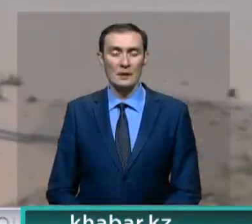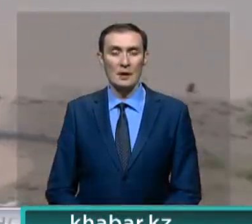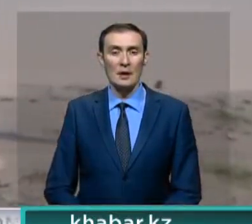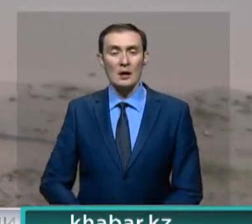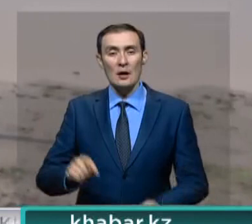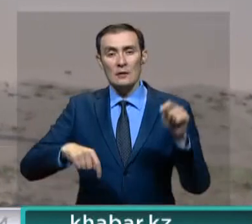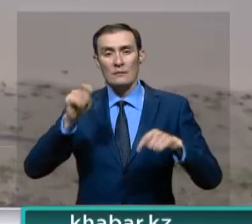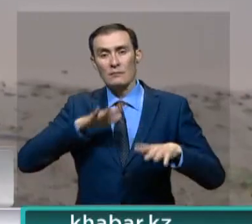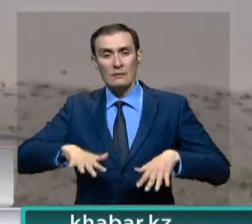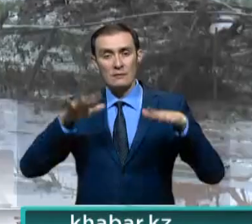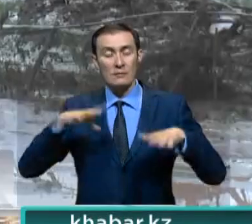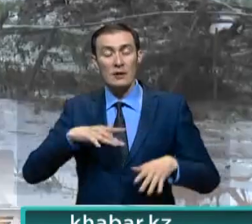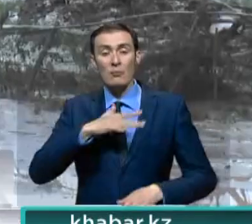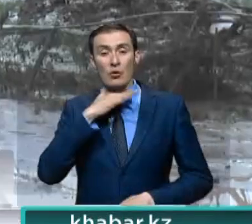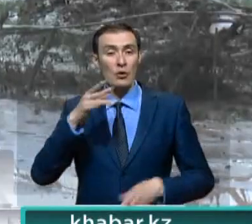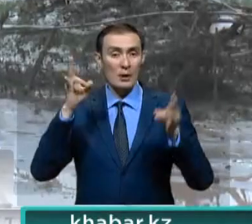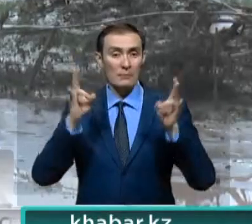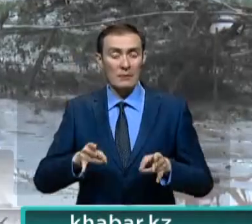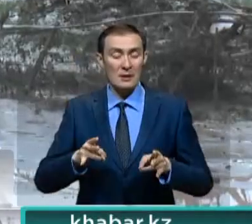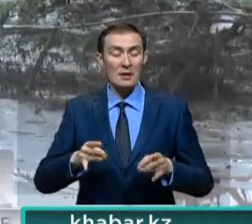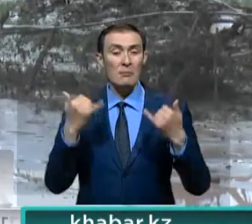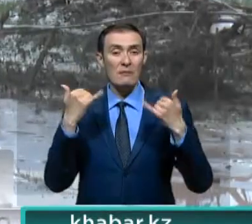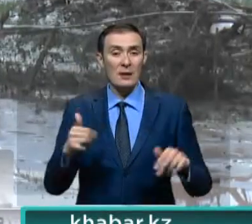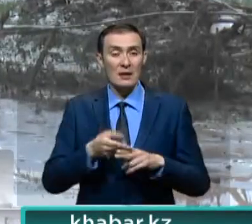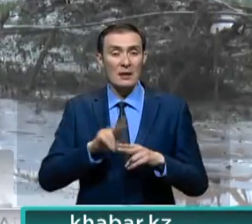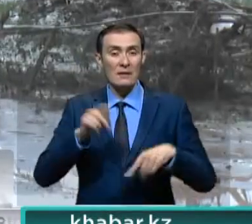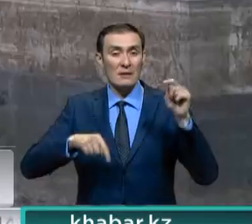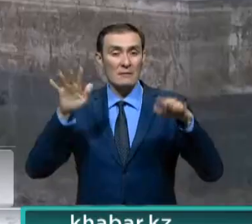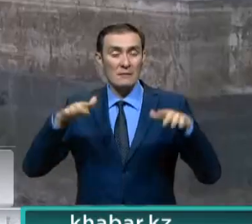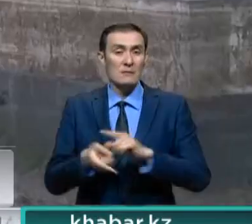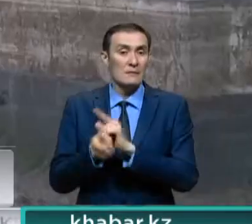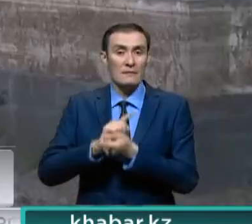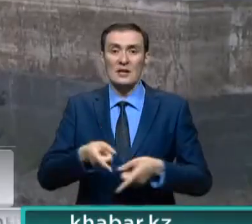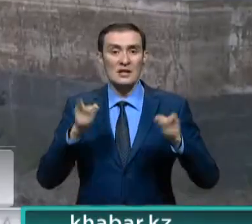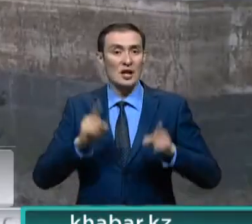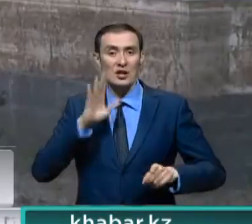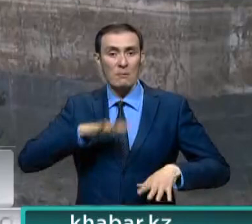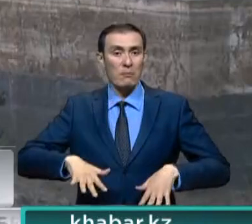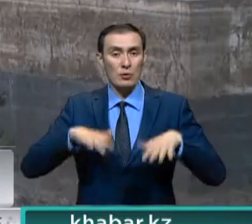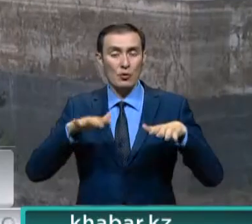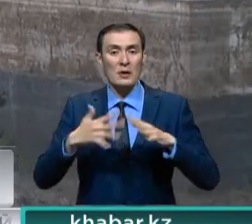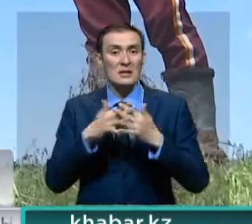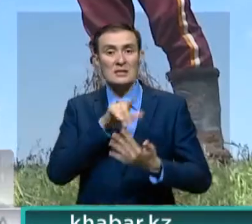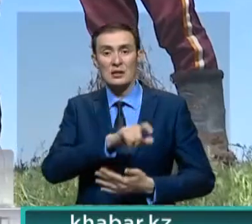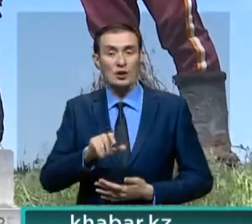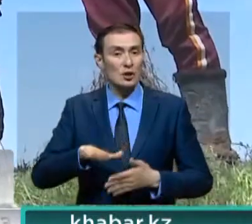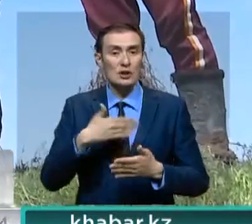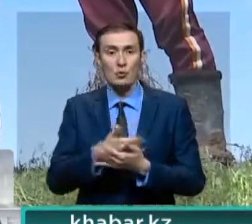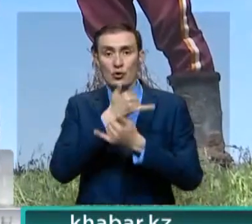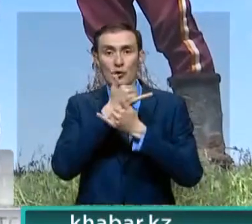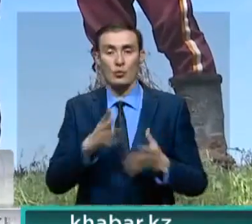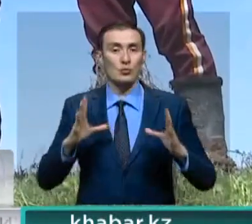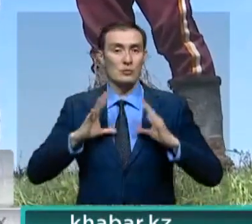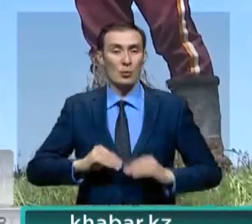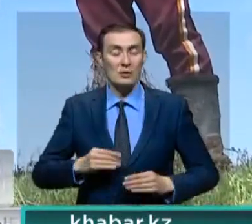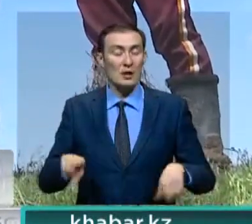Непогода в Казгурском районе натворила немало бед. Небывалый для этих мест ливень перешел в настоящий потоп. Сельчане до сих пор не могут прийти в